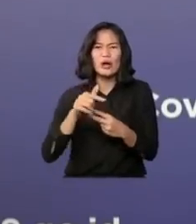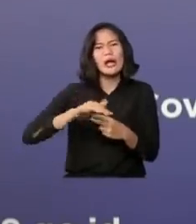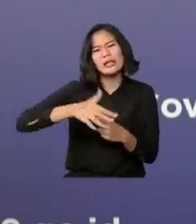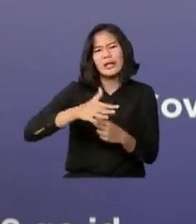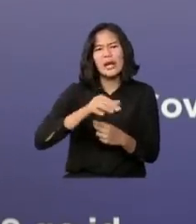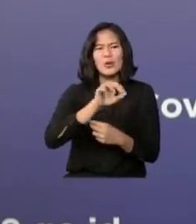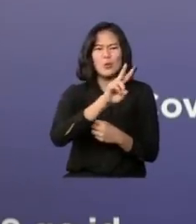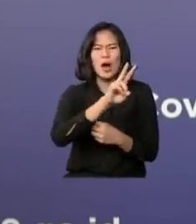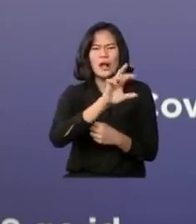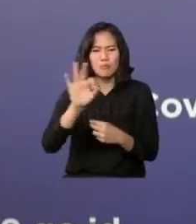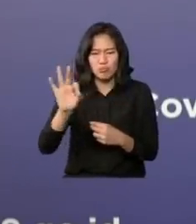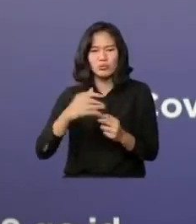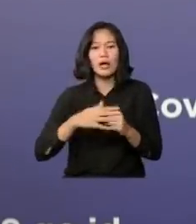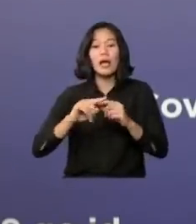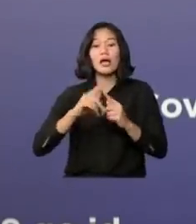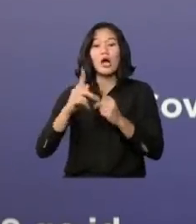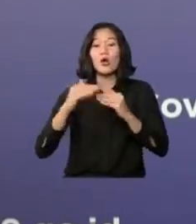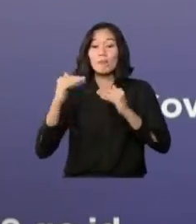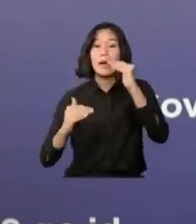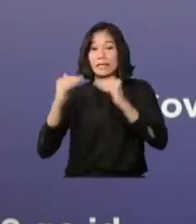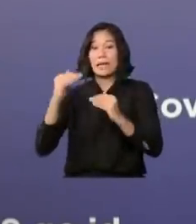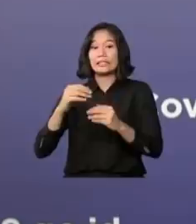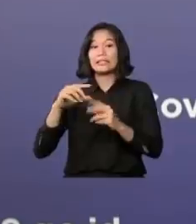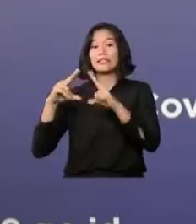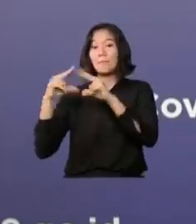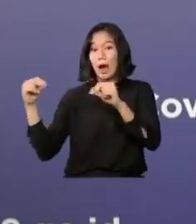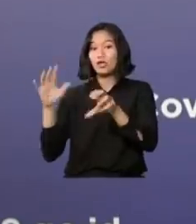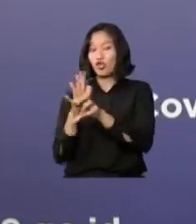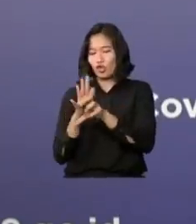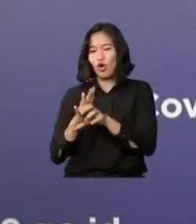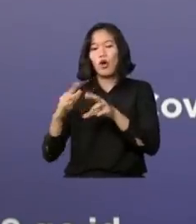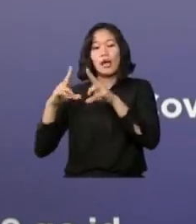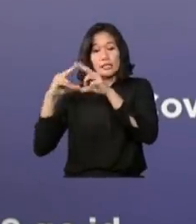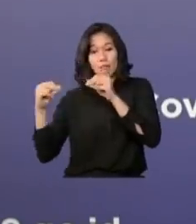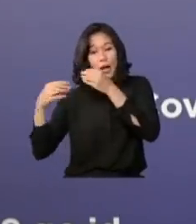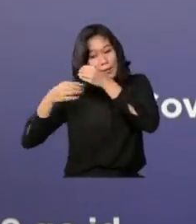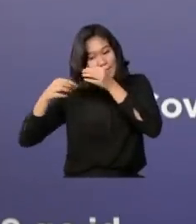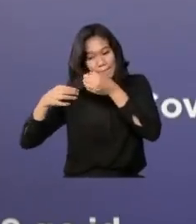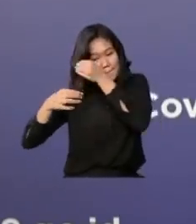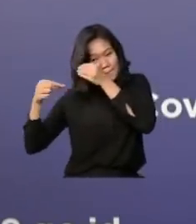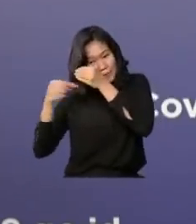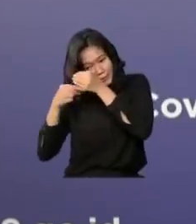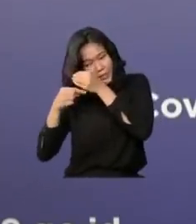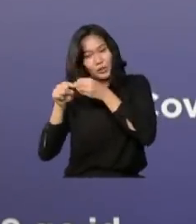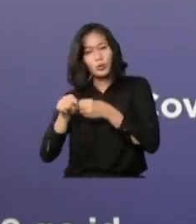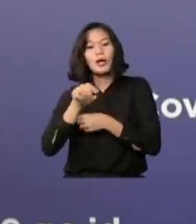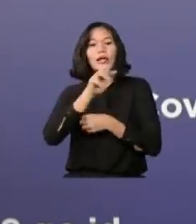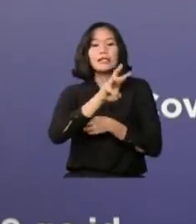kisaran 2.000. Kalau kita bandingkan dengan Jepang misalnya, Jepang melakukan pemeriksaan spesimen